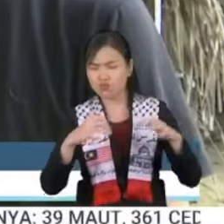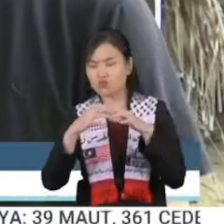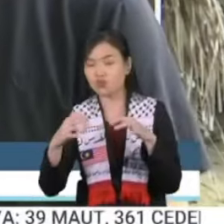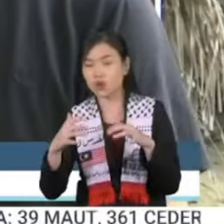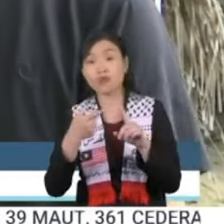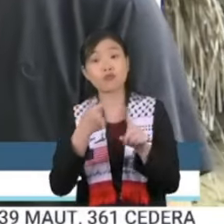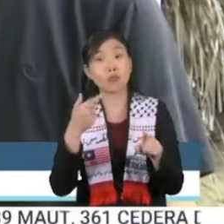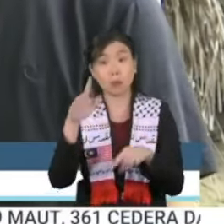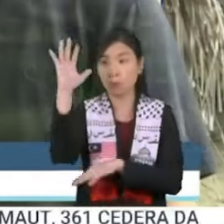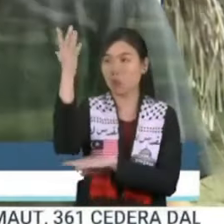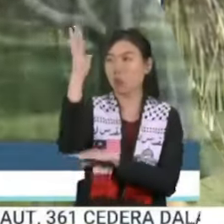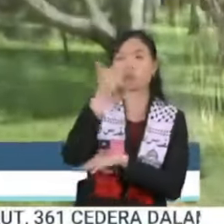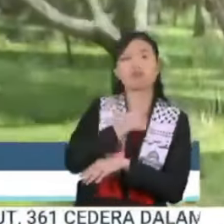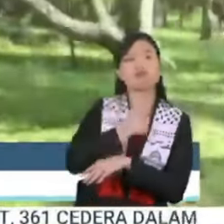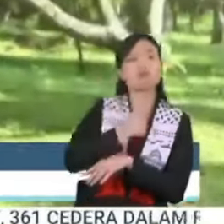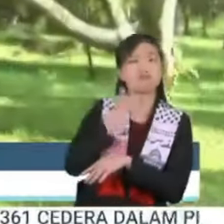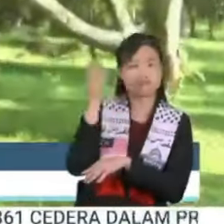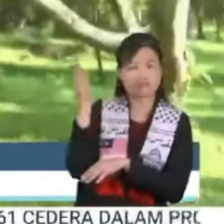sendirilah.